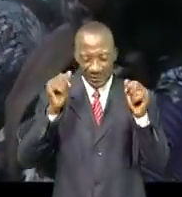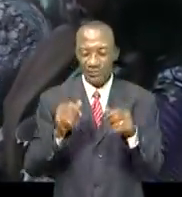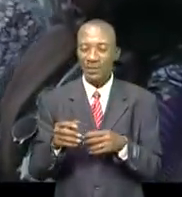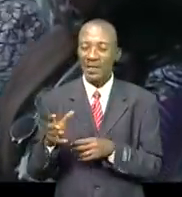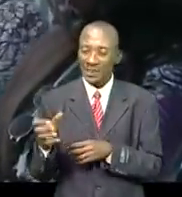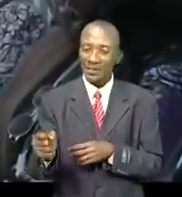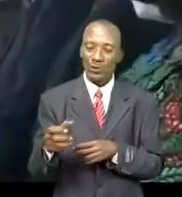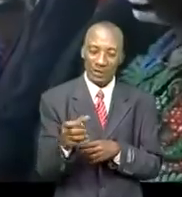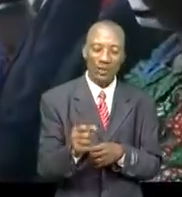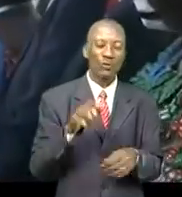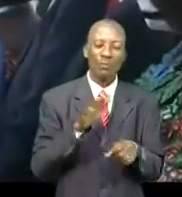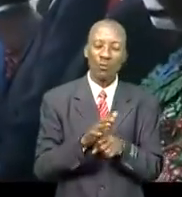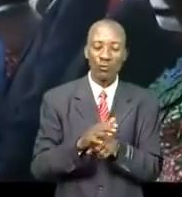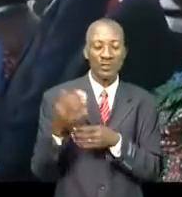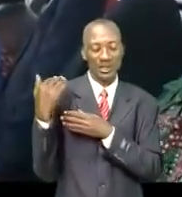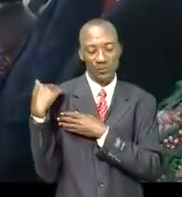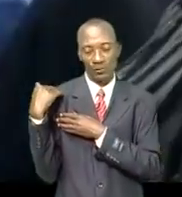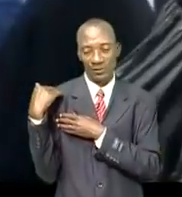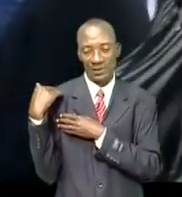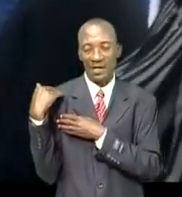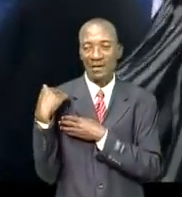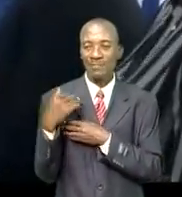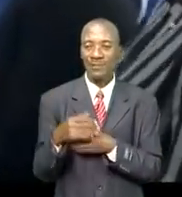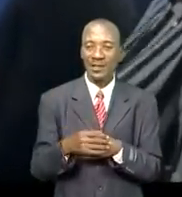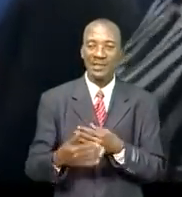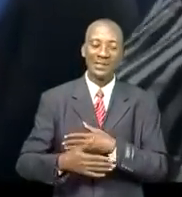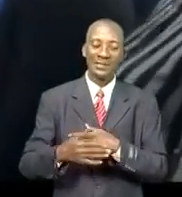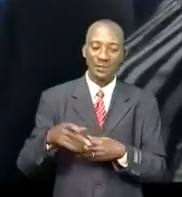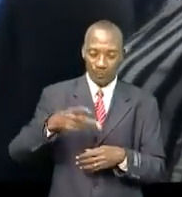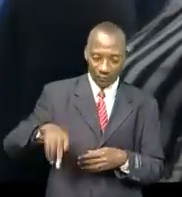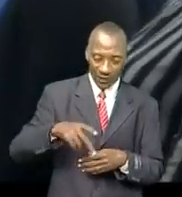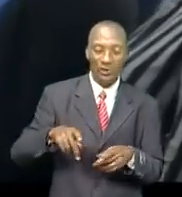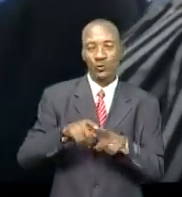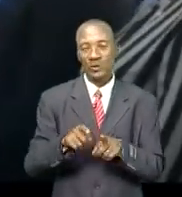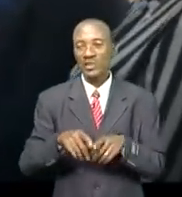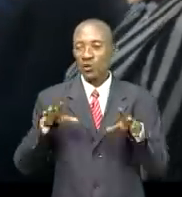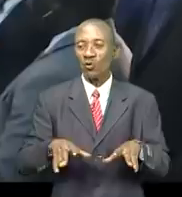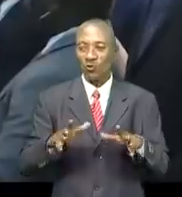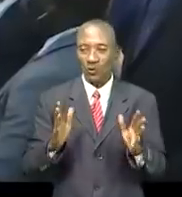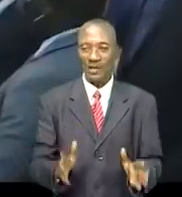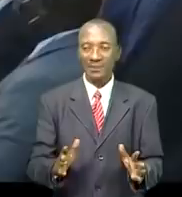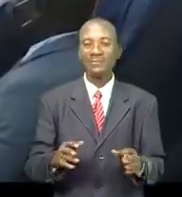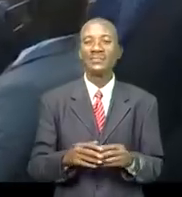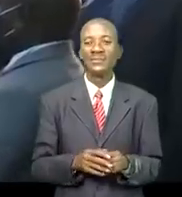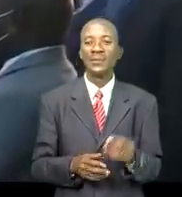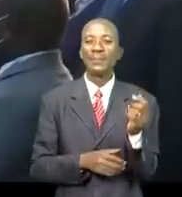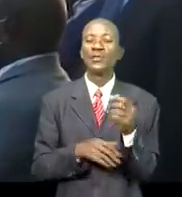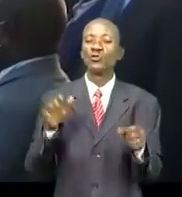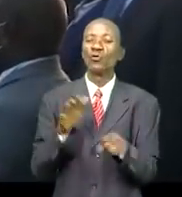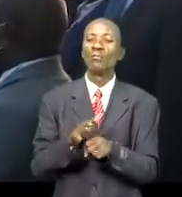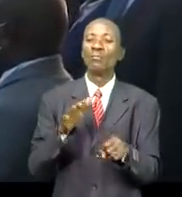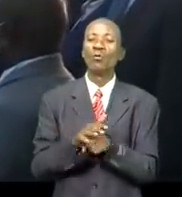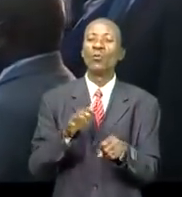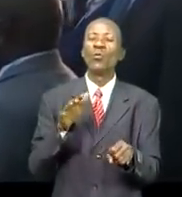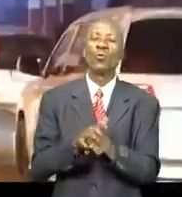nombreux autres notables nationaux ou locaux. C'est donc dans cette ambiance chaleureuse qu'une immense foule a envoyé